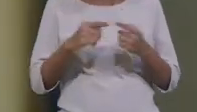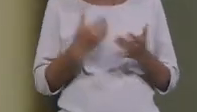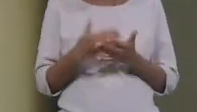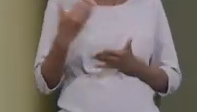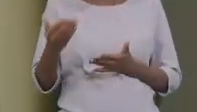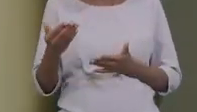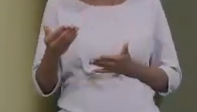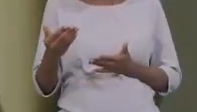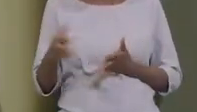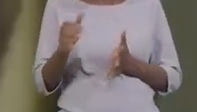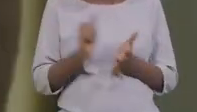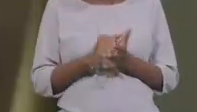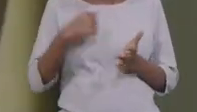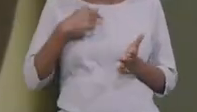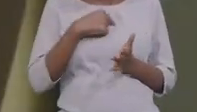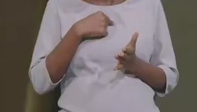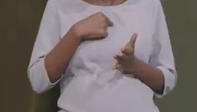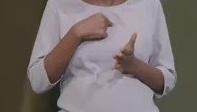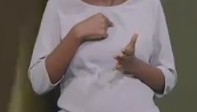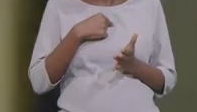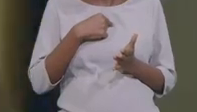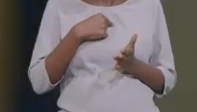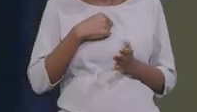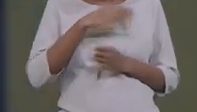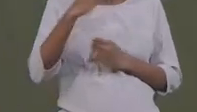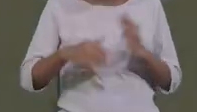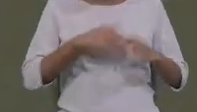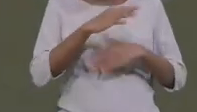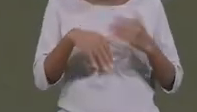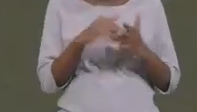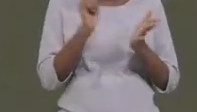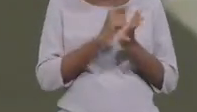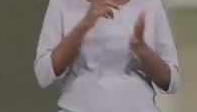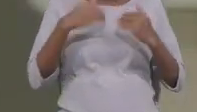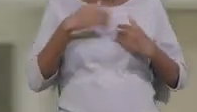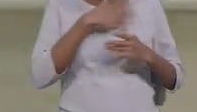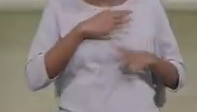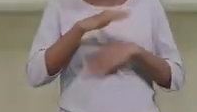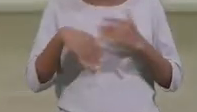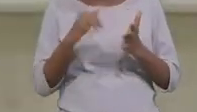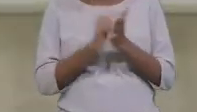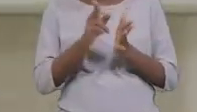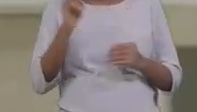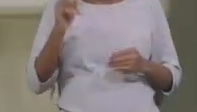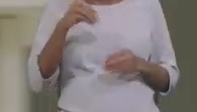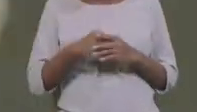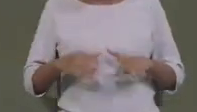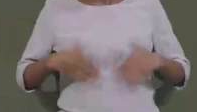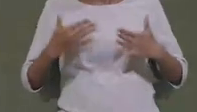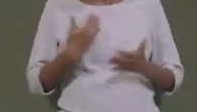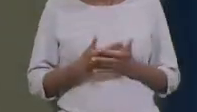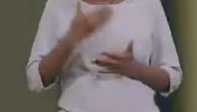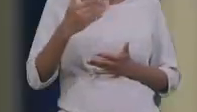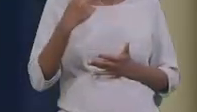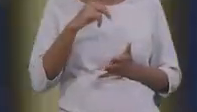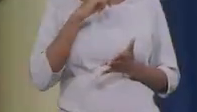quelque chose qu'il faut acheter et qui donc va compléter ce que vous avez et ce dont vous avez besoin dans la